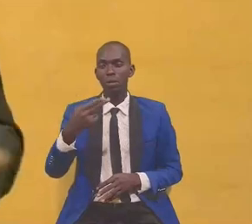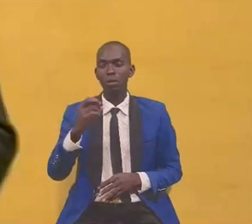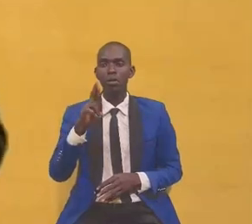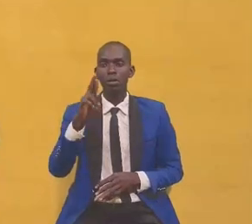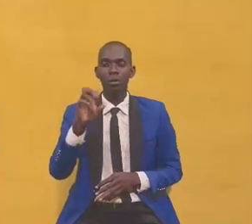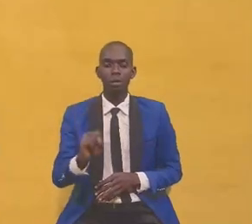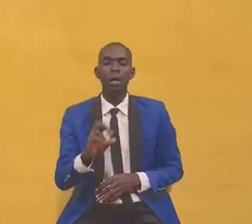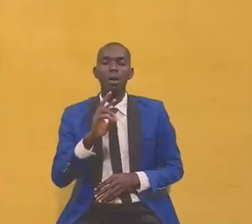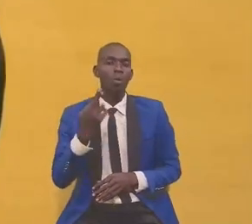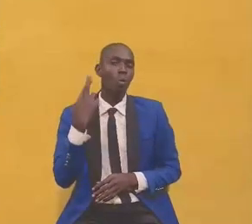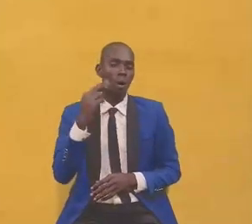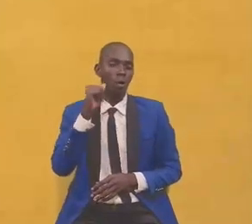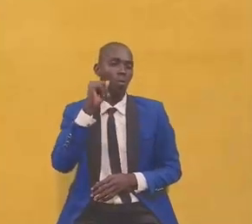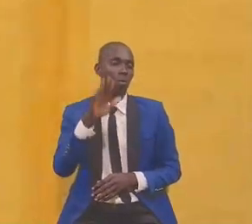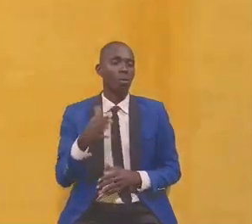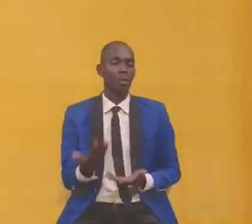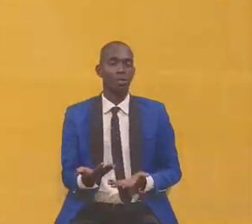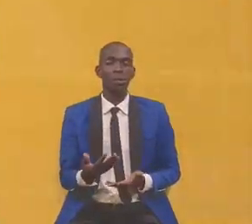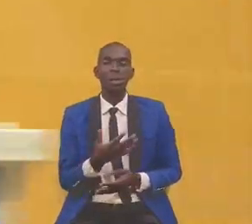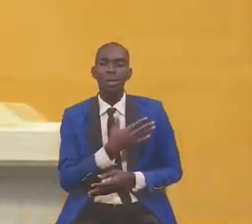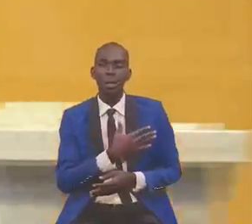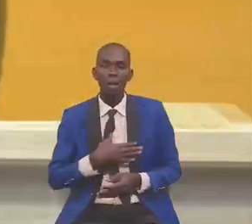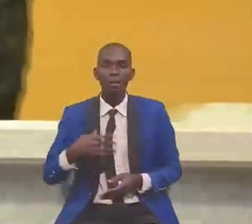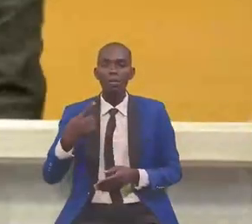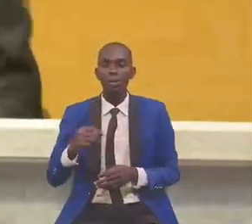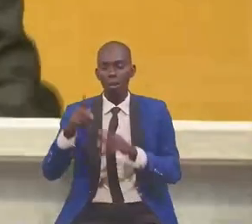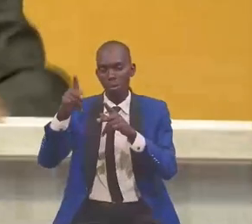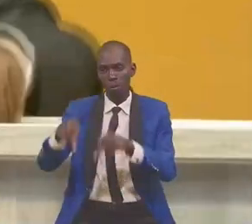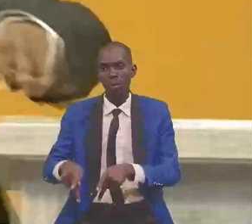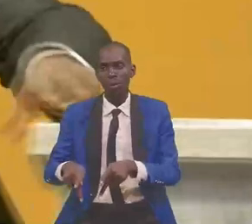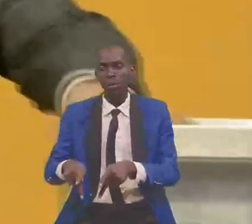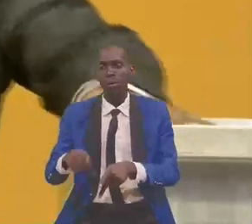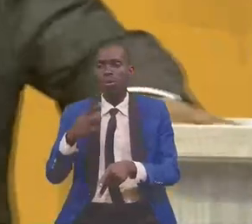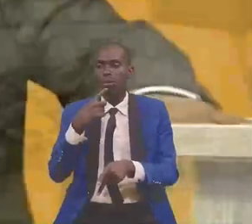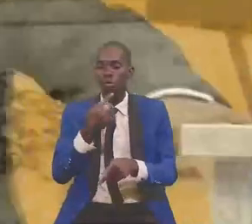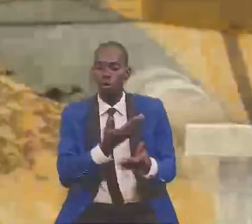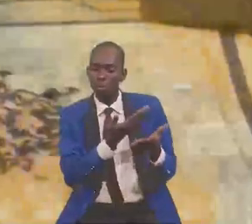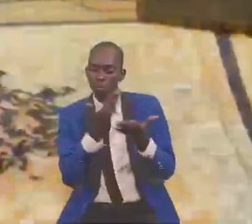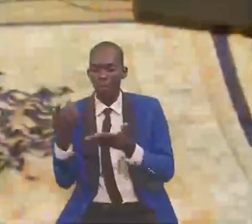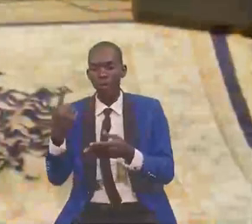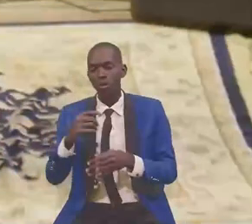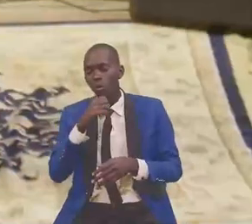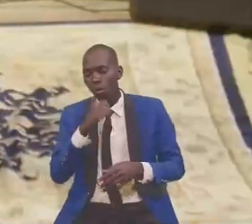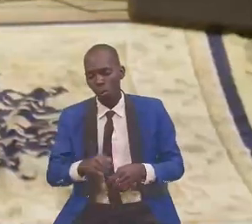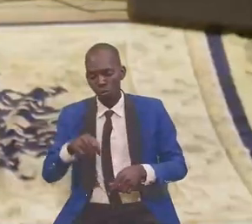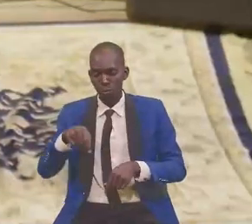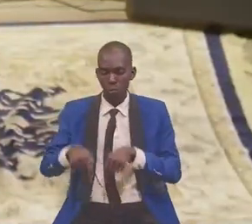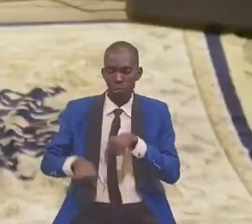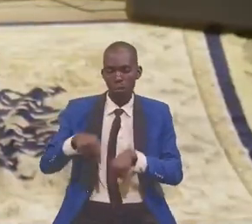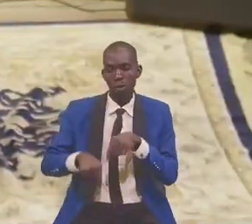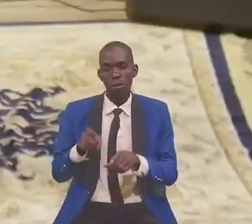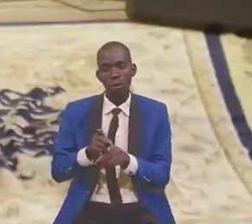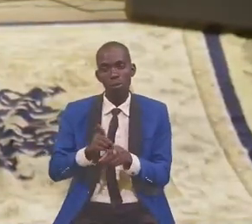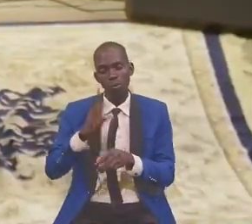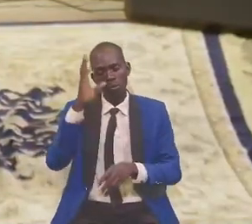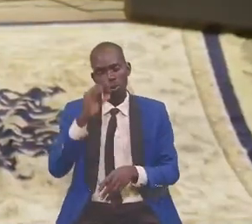femmes. Et la personne qui a amené le vieux paralysé est descendu et a dit, s'il vous plaît,